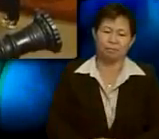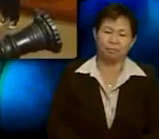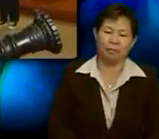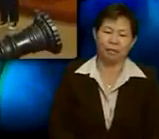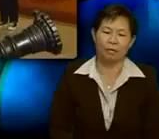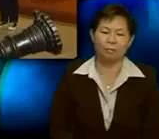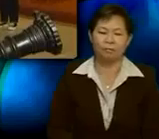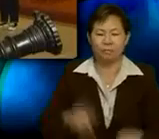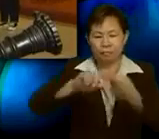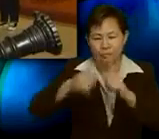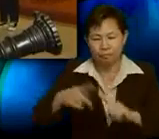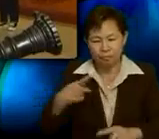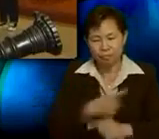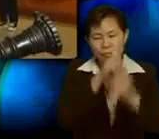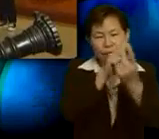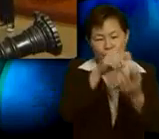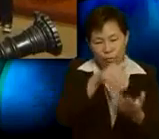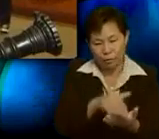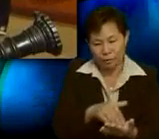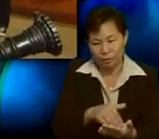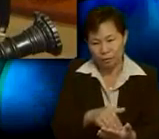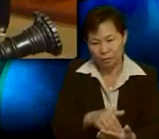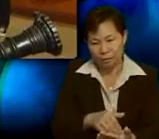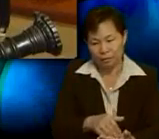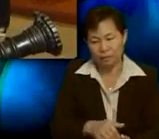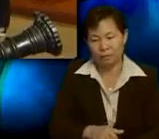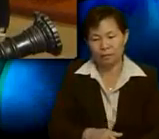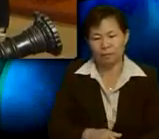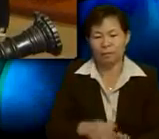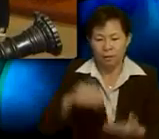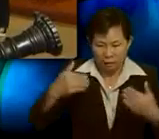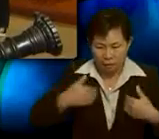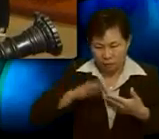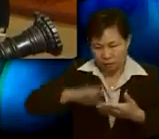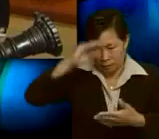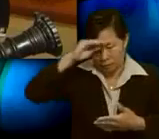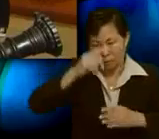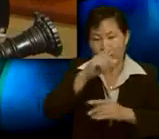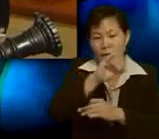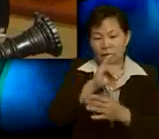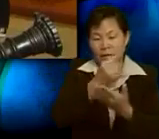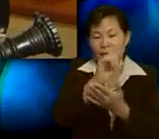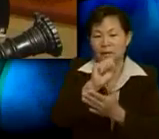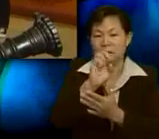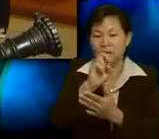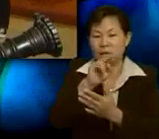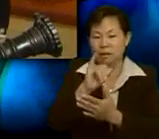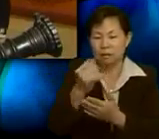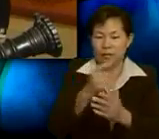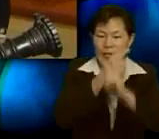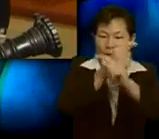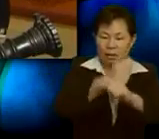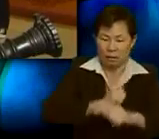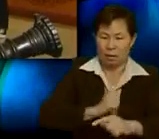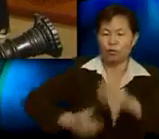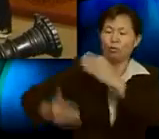tahu. Kawan-kawan, kita bertemu lagi. Saya nak tanya dengan Isabel, awak ada mempelajari seni mempertahankan diri tak? Oh,